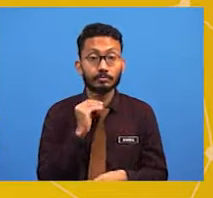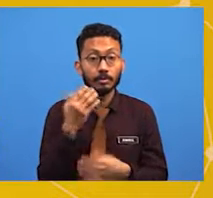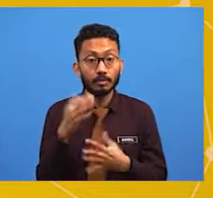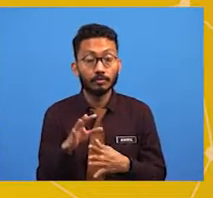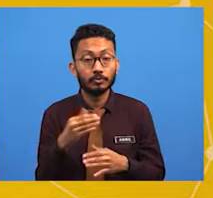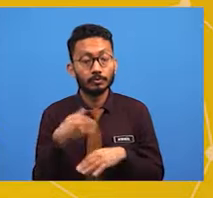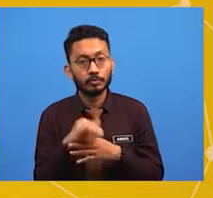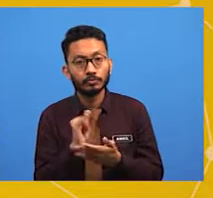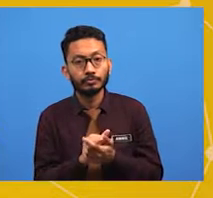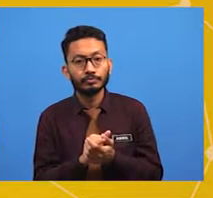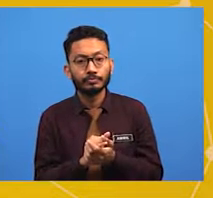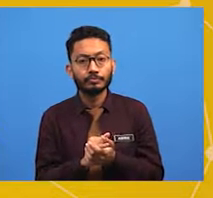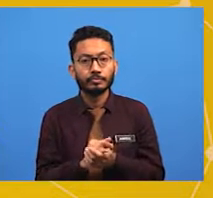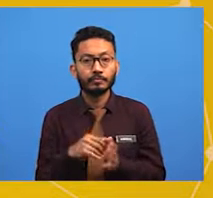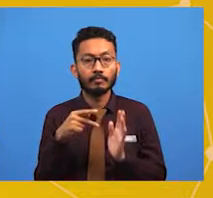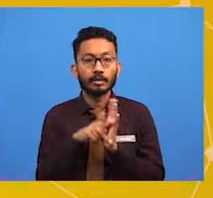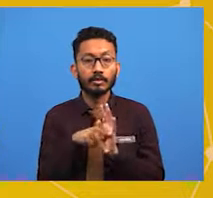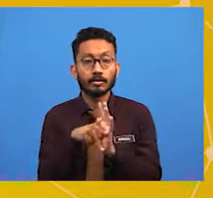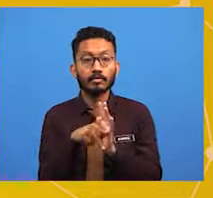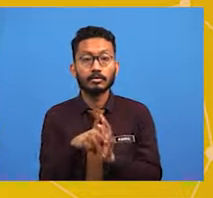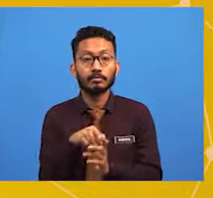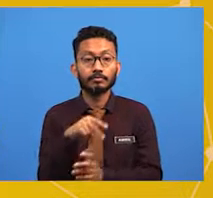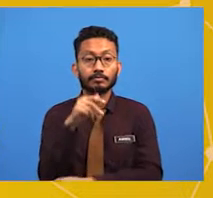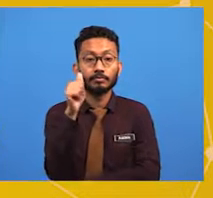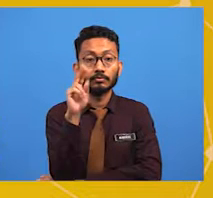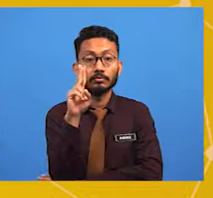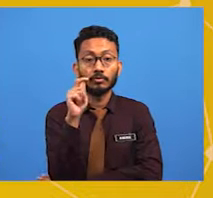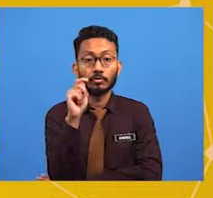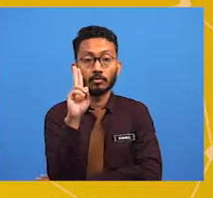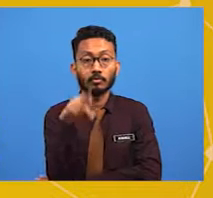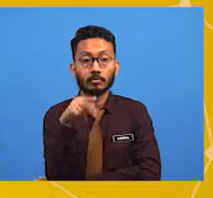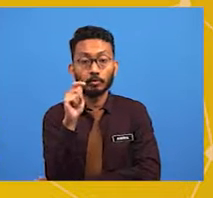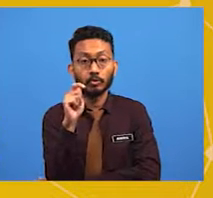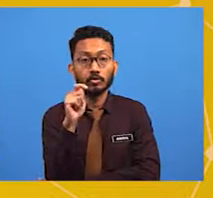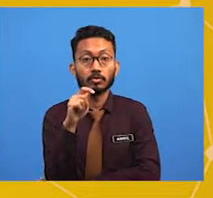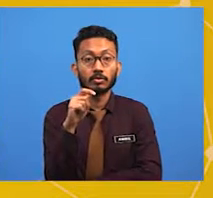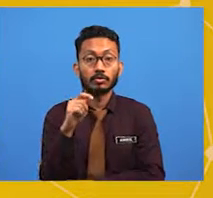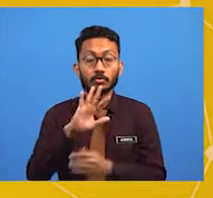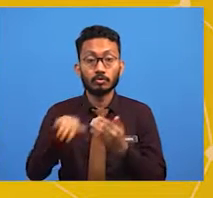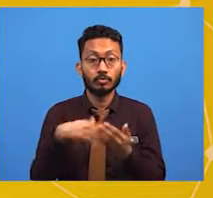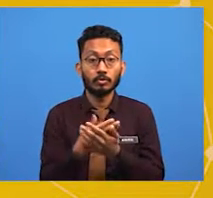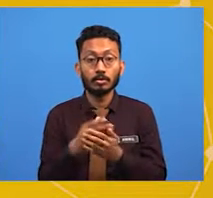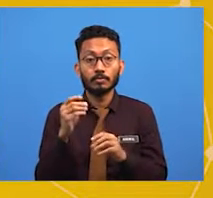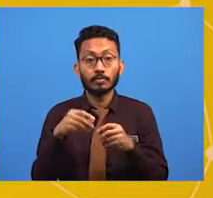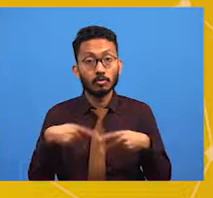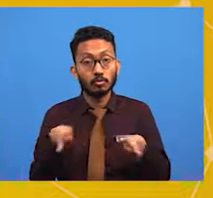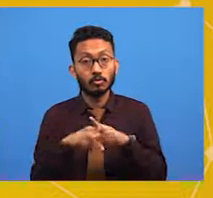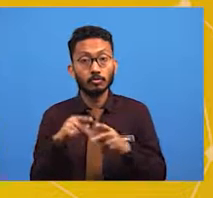paparan output adalah jumlah yang perlu dibayar oleh Lydia.